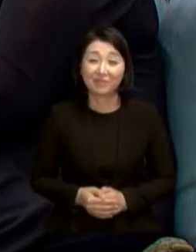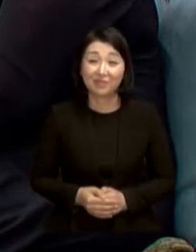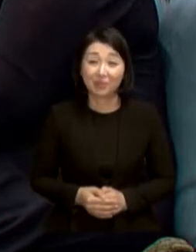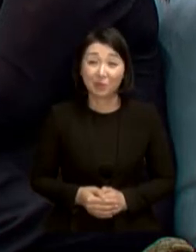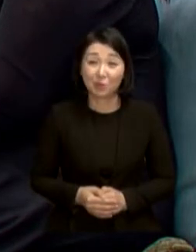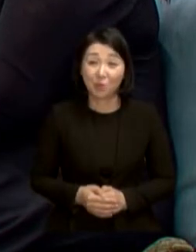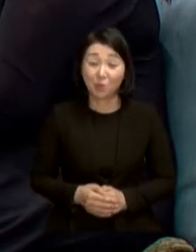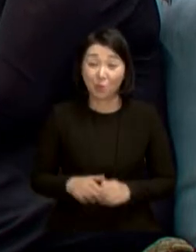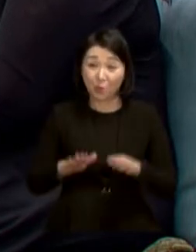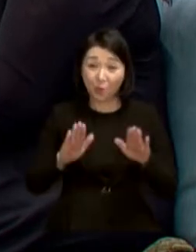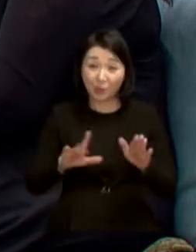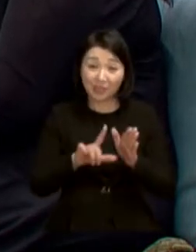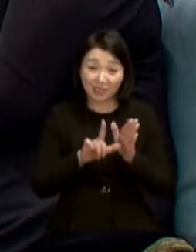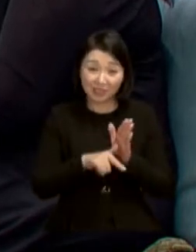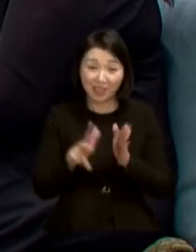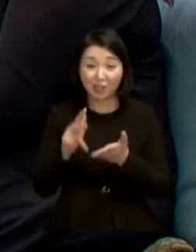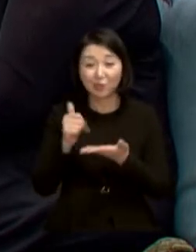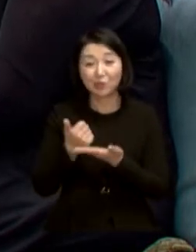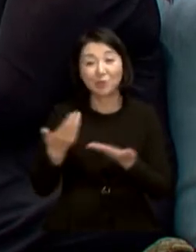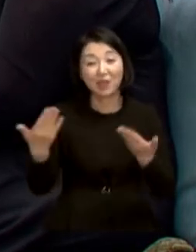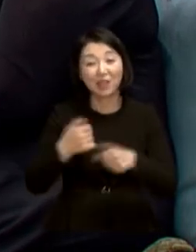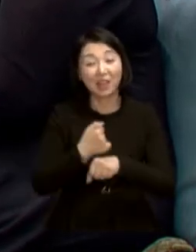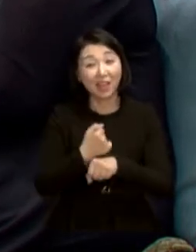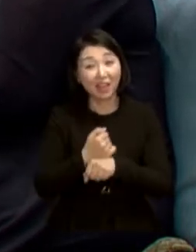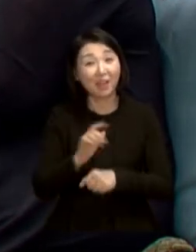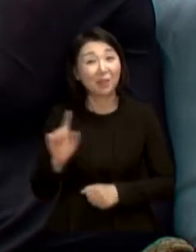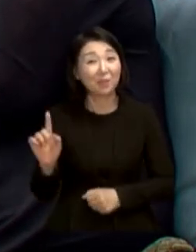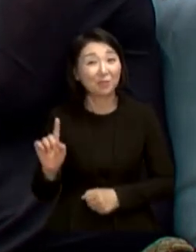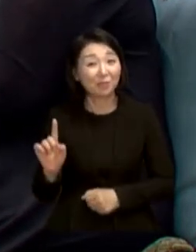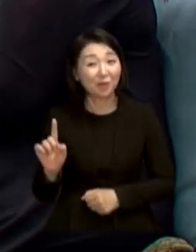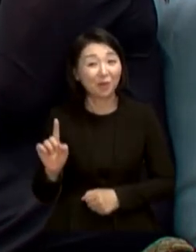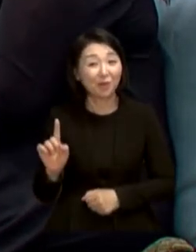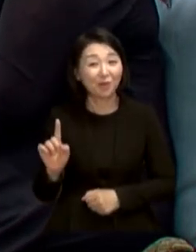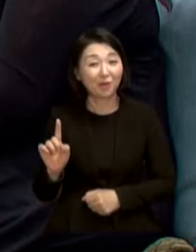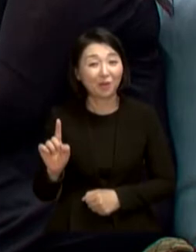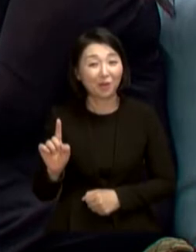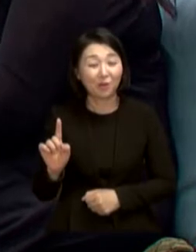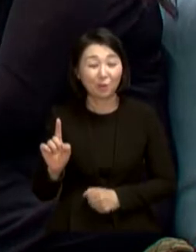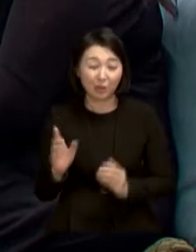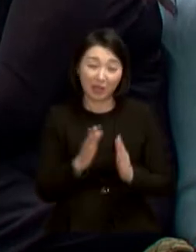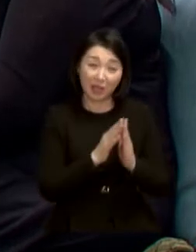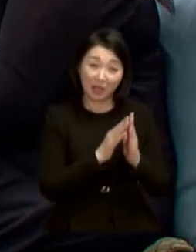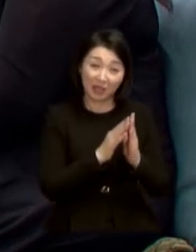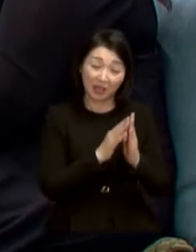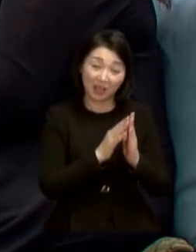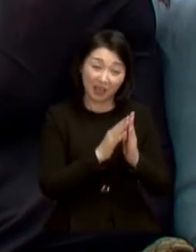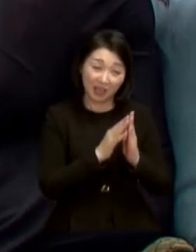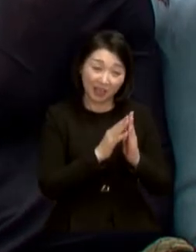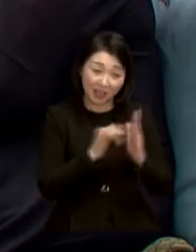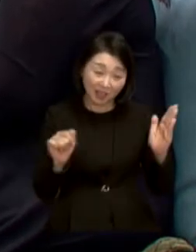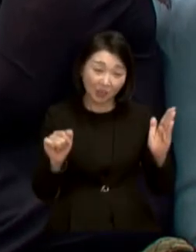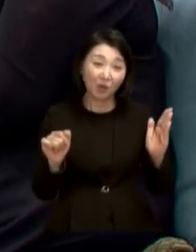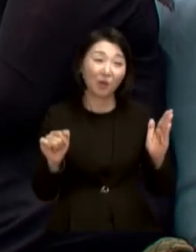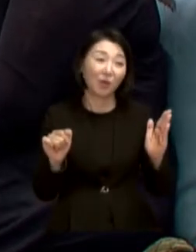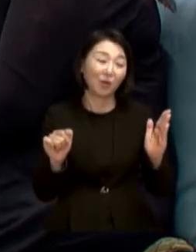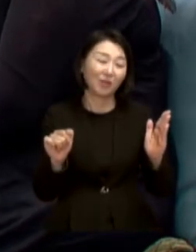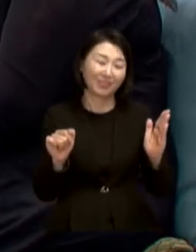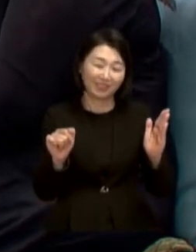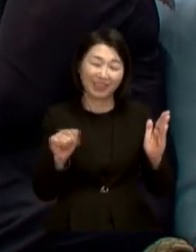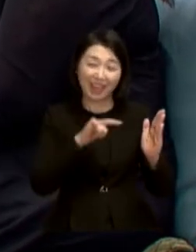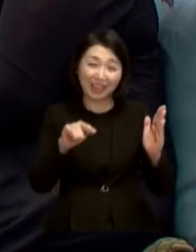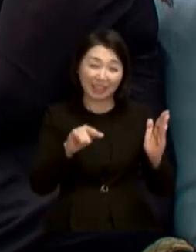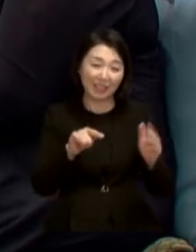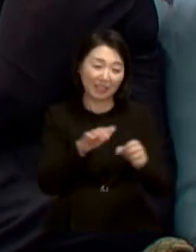시간 특별히 우리가 주님의 일을 한다는 것으로 우리가 가정 또 사랑하는 누군가에게 소홀히 하지